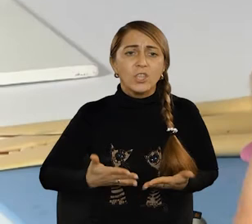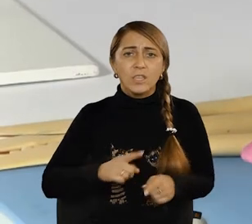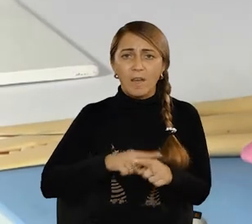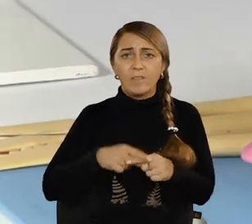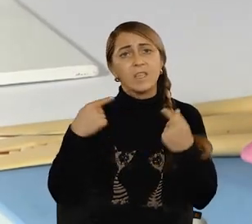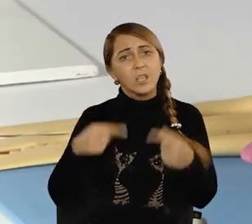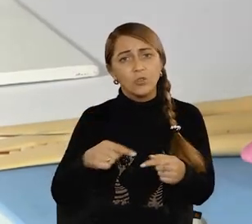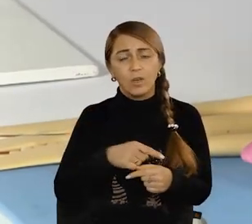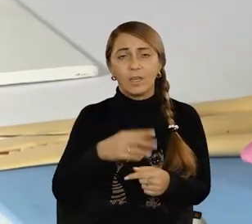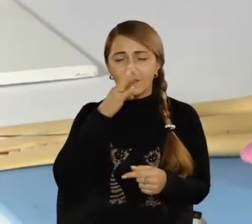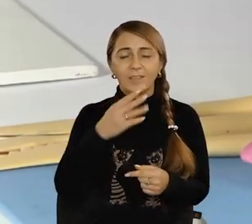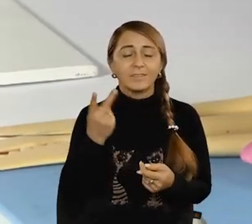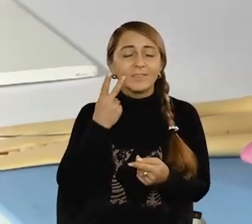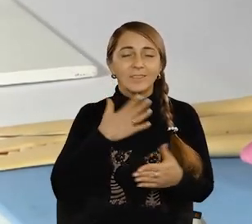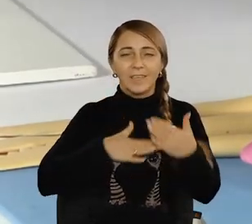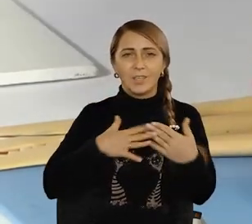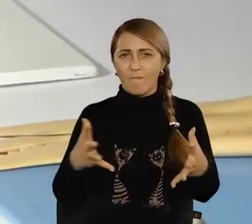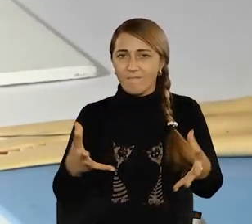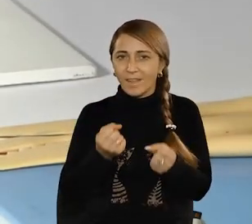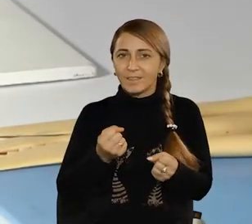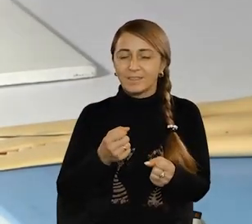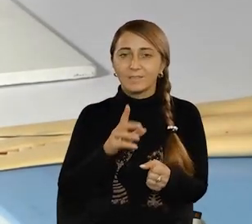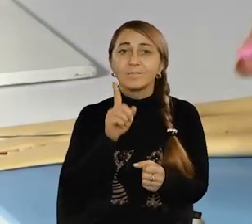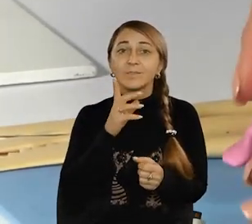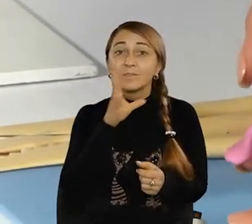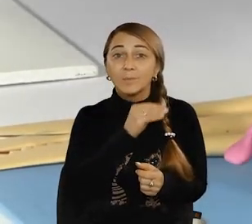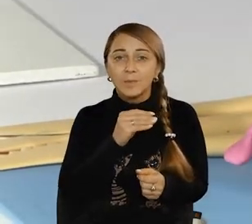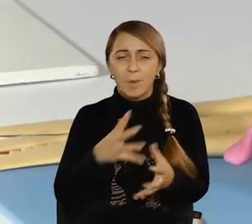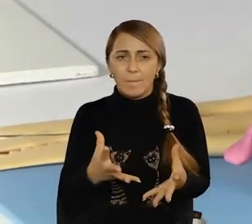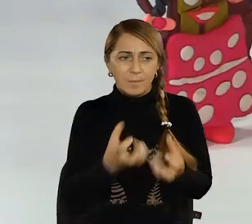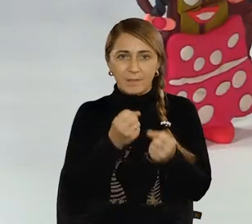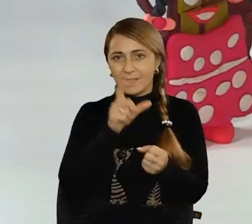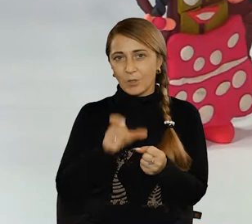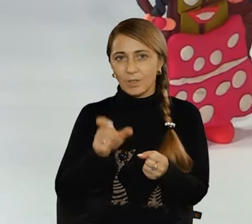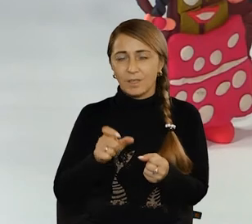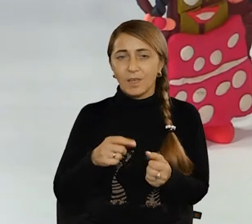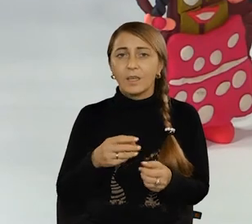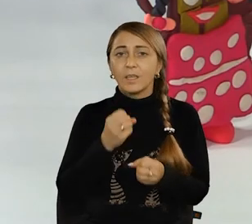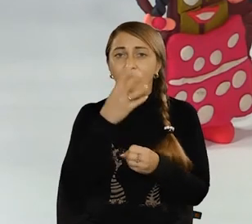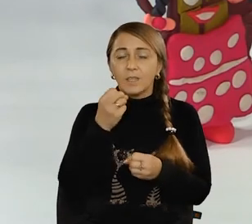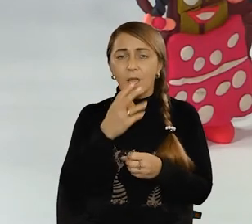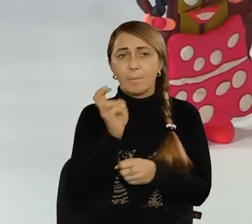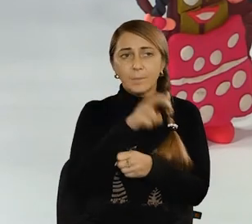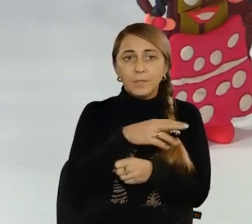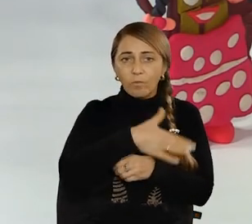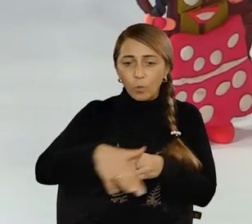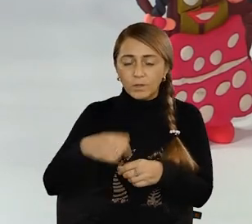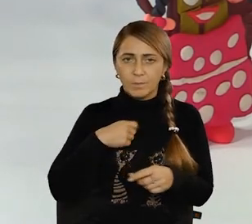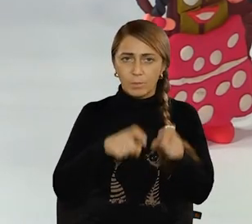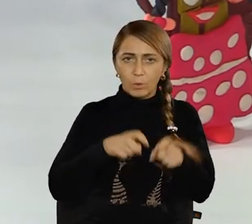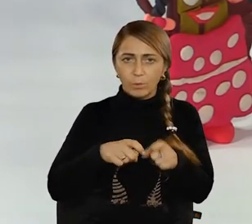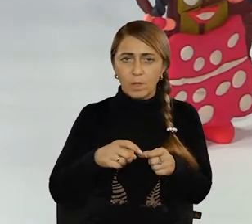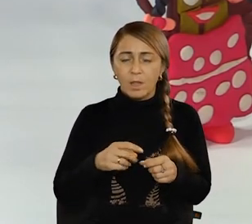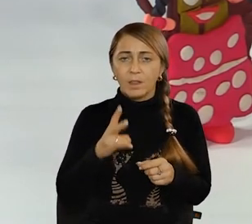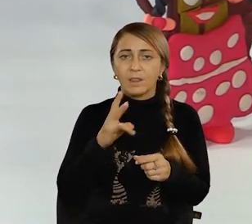щоразу тато тішиться, коли вдається все зробити задля порятунку. Прибувши на Трояндову, ми одразу побігли в